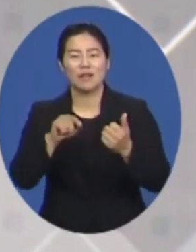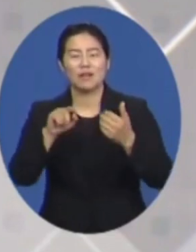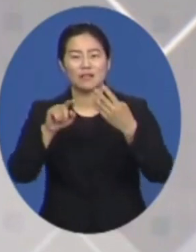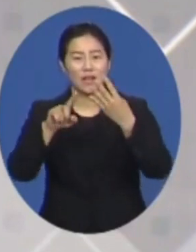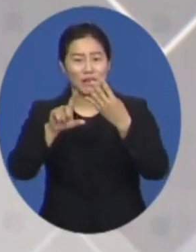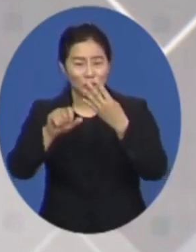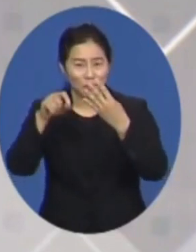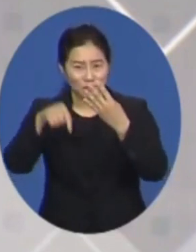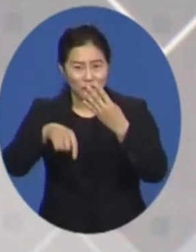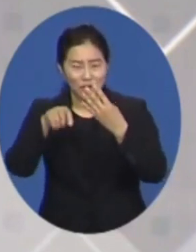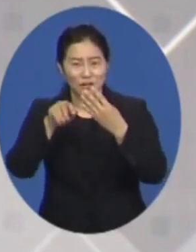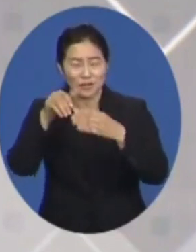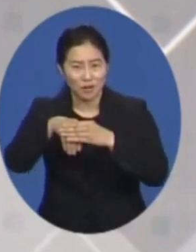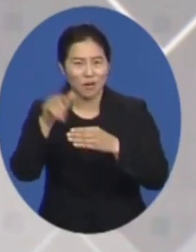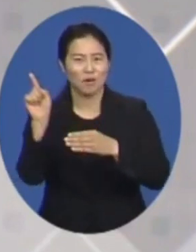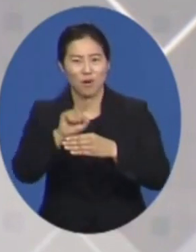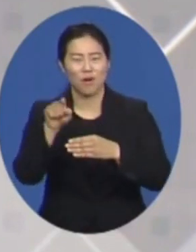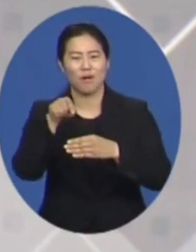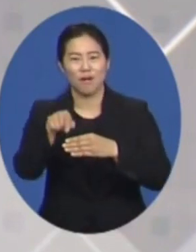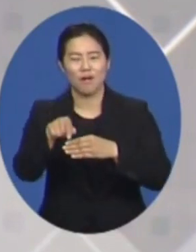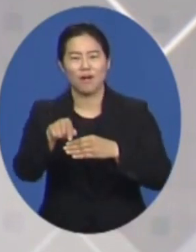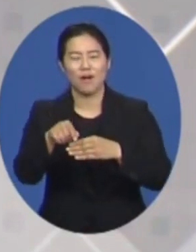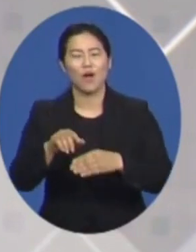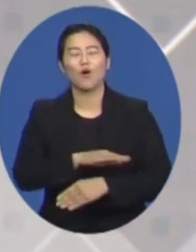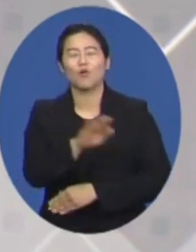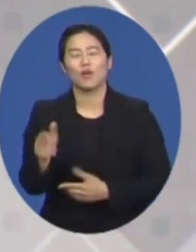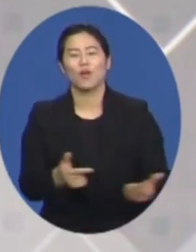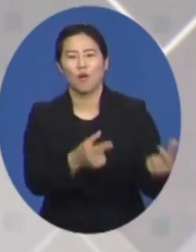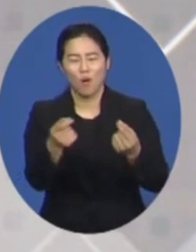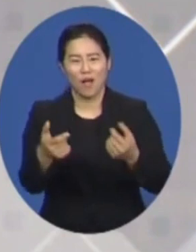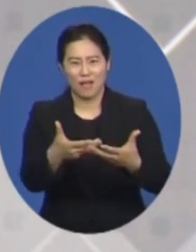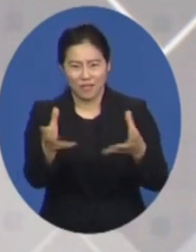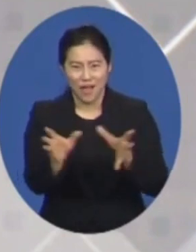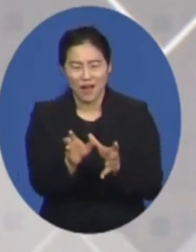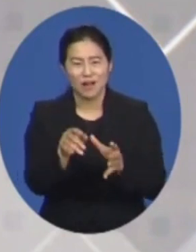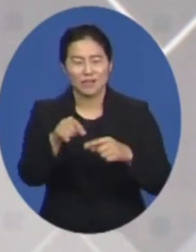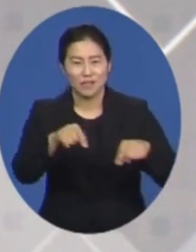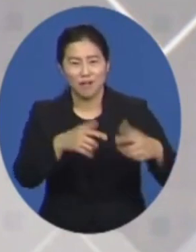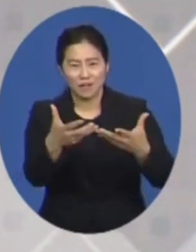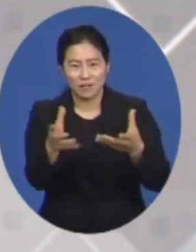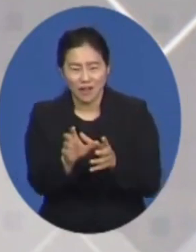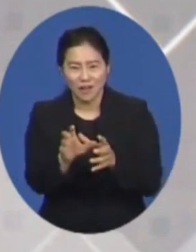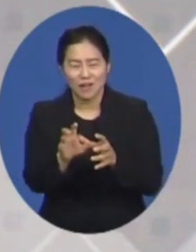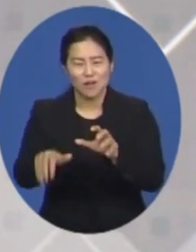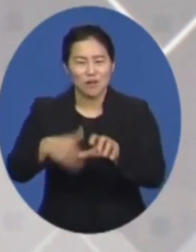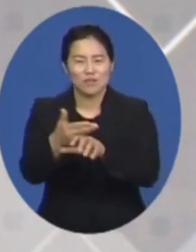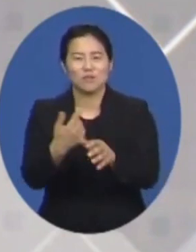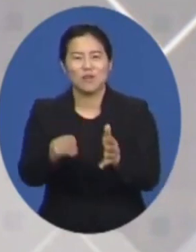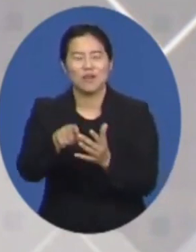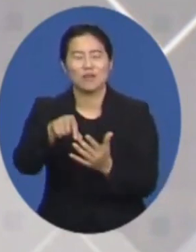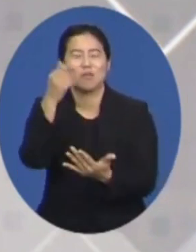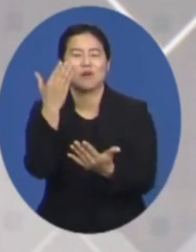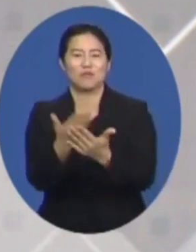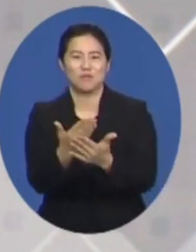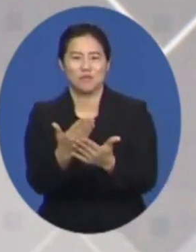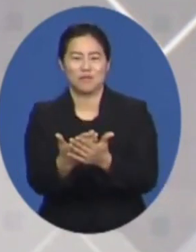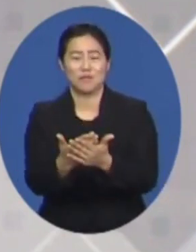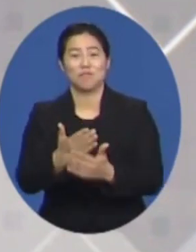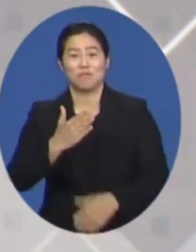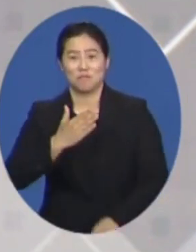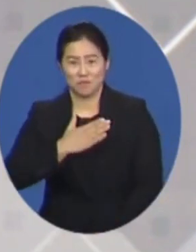처음 성은 우리고 바다 의 선거 형량을 성공적인 날이 되도록 선택해 주십시오 이제 저 5 7 본